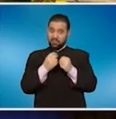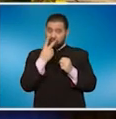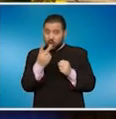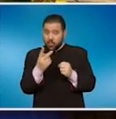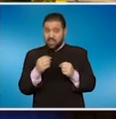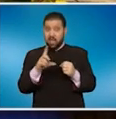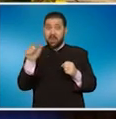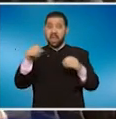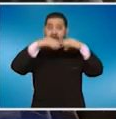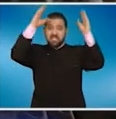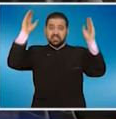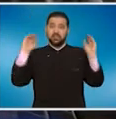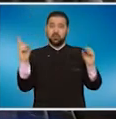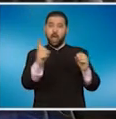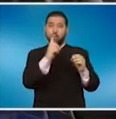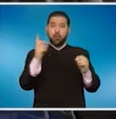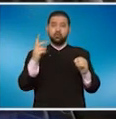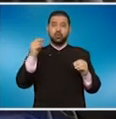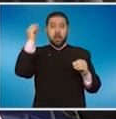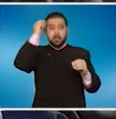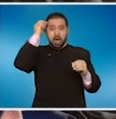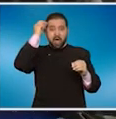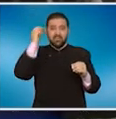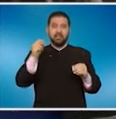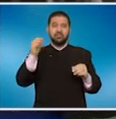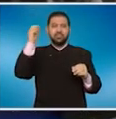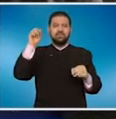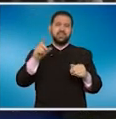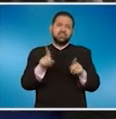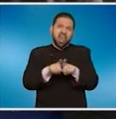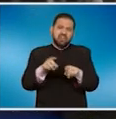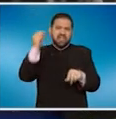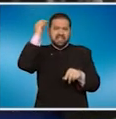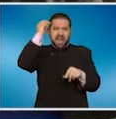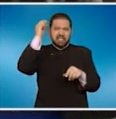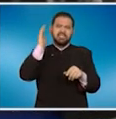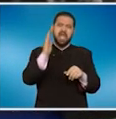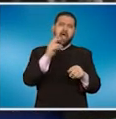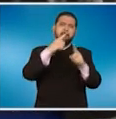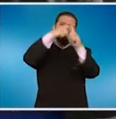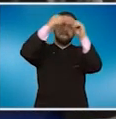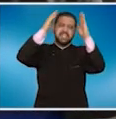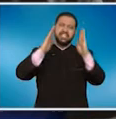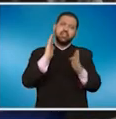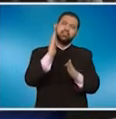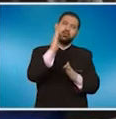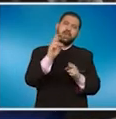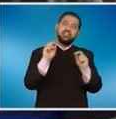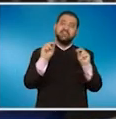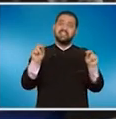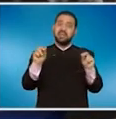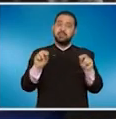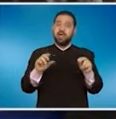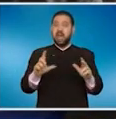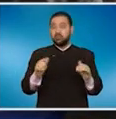Apostol Pavel, începând de aici, și la tradiția ascetică a bisericii foarte lungă, avem o experiență foarte mare în acest sens, și învățăm de la ea,